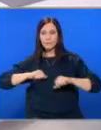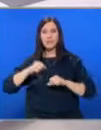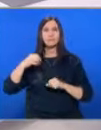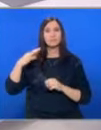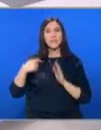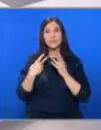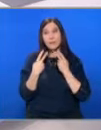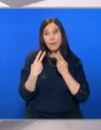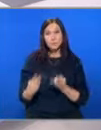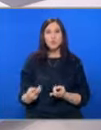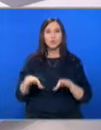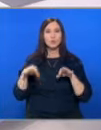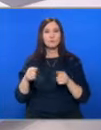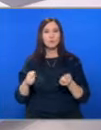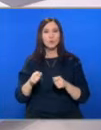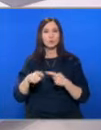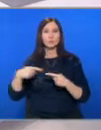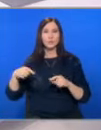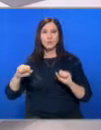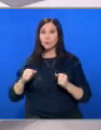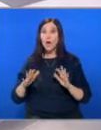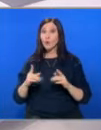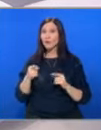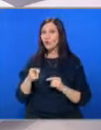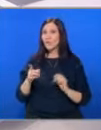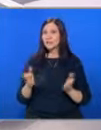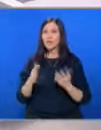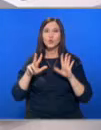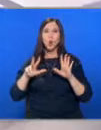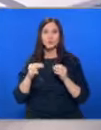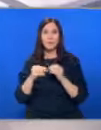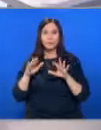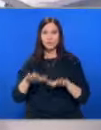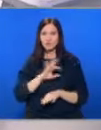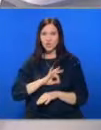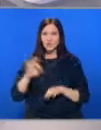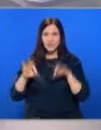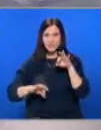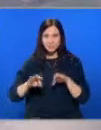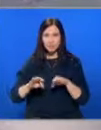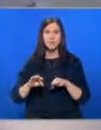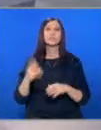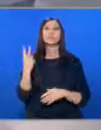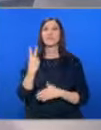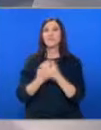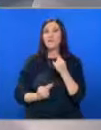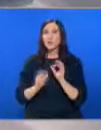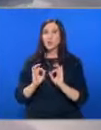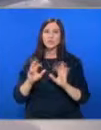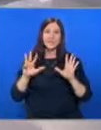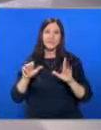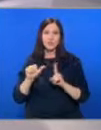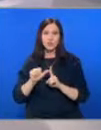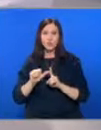да приключи процедурите бързо. И ако това стане до 8 април, остава шанса изборите да бъдат 2-1, т.е. на 9